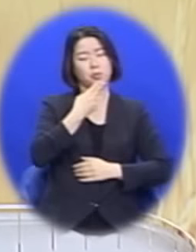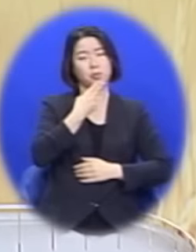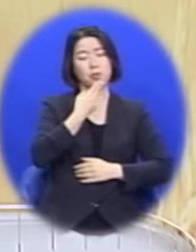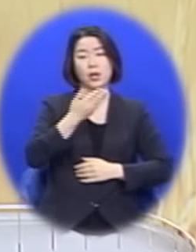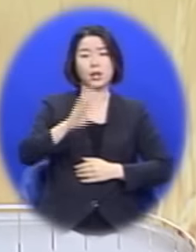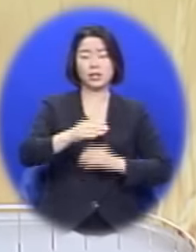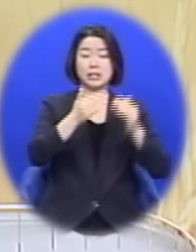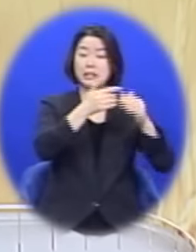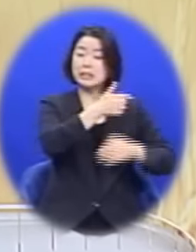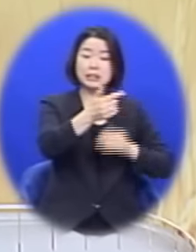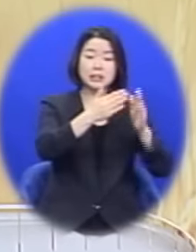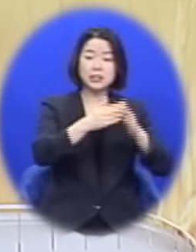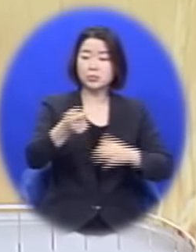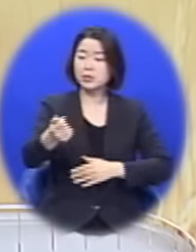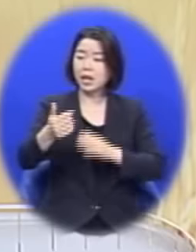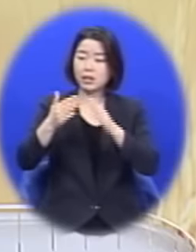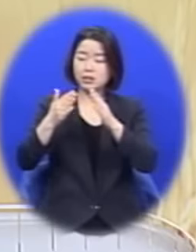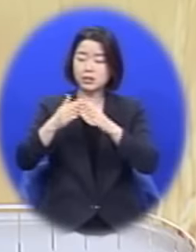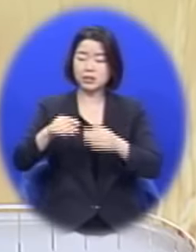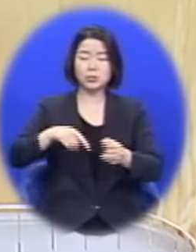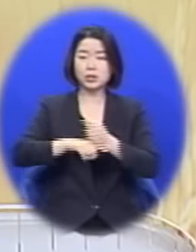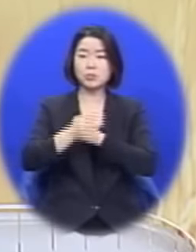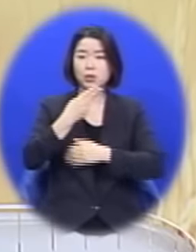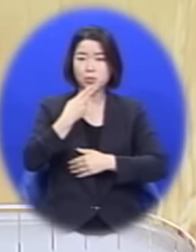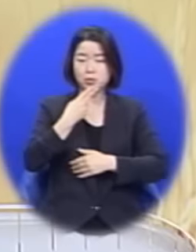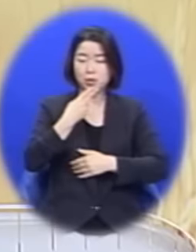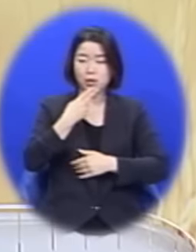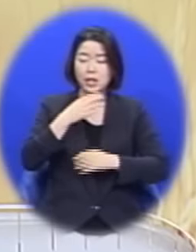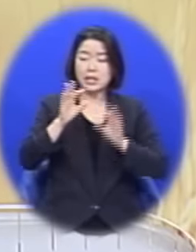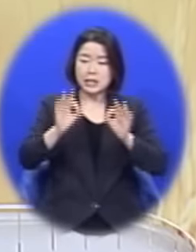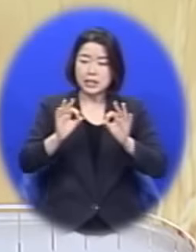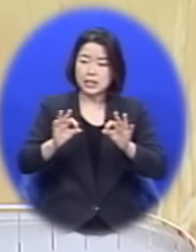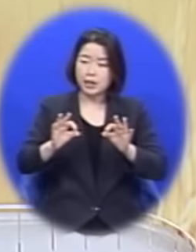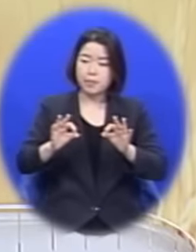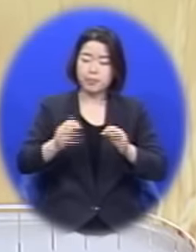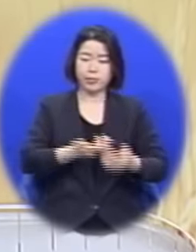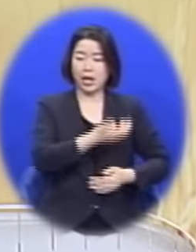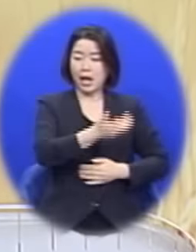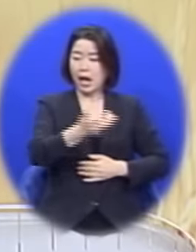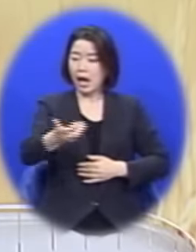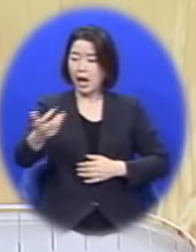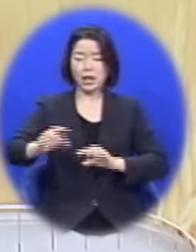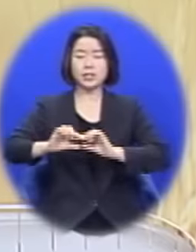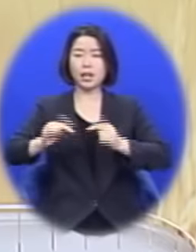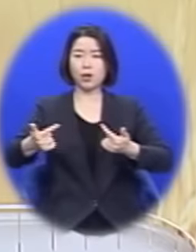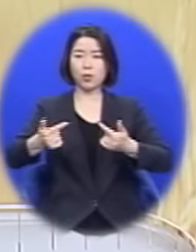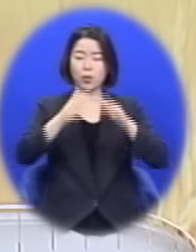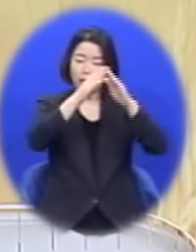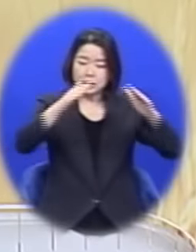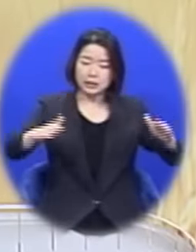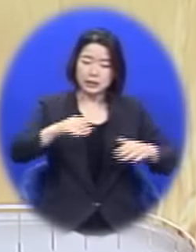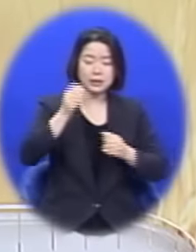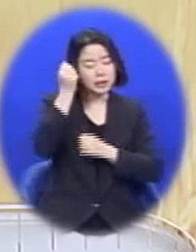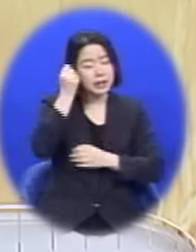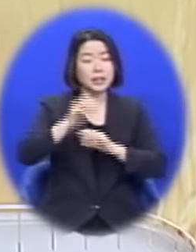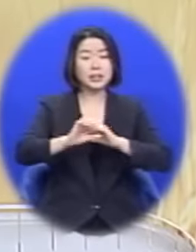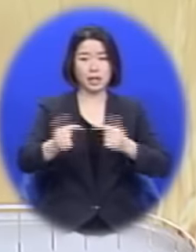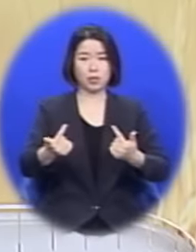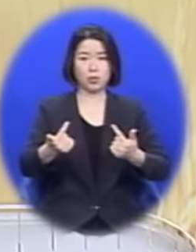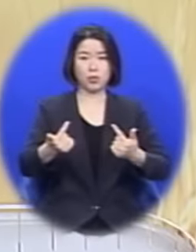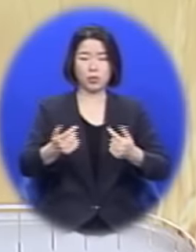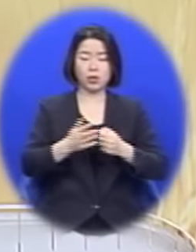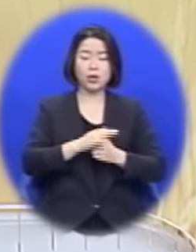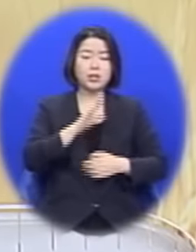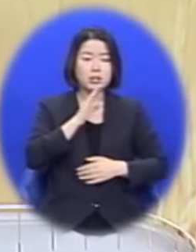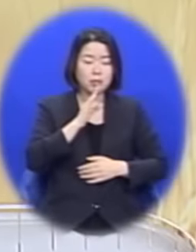큰 집 작은 집 의미가 없어요. 그들에게 있어서는 이제는 이동하지 않고 텐트 생활하지 않고 이제는 제발